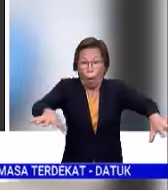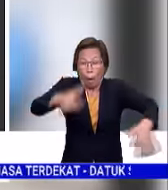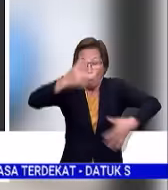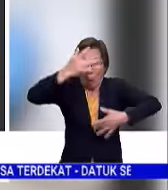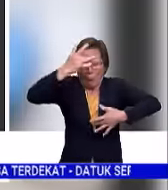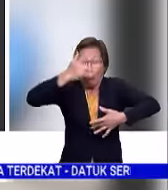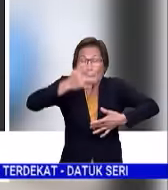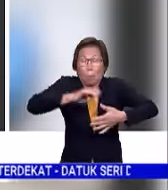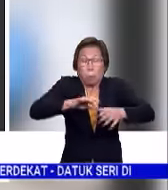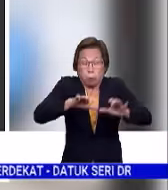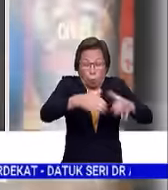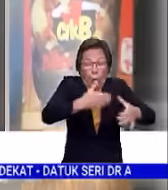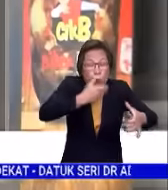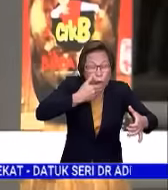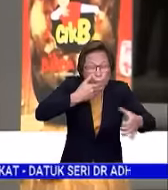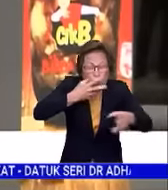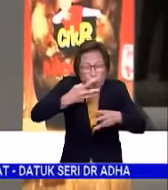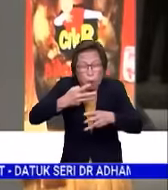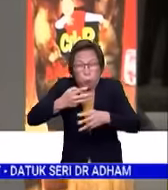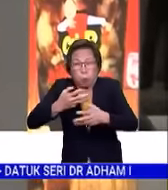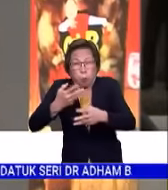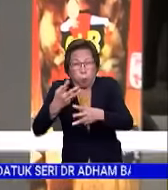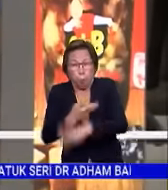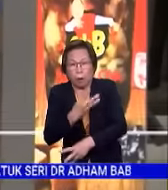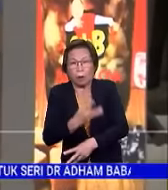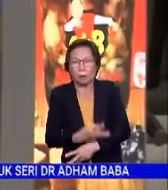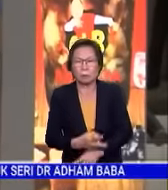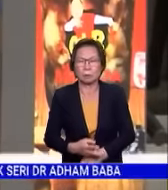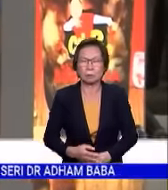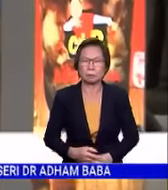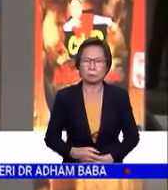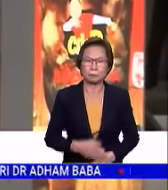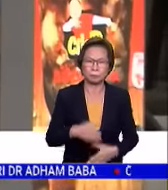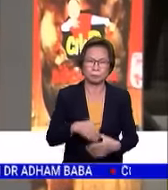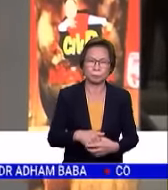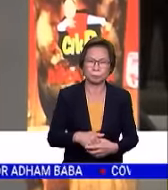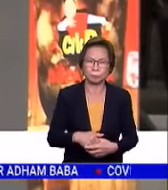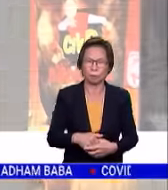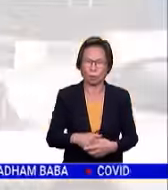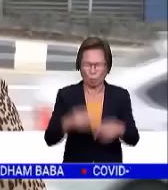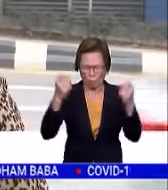dengan gejala lebih buruk. Varian baru saya belum kenal lagi lah, tapi dalam cakap sudah